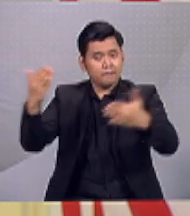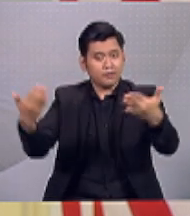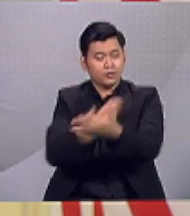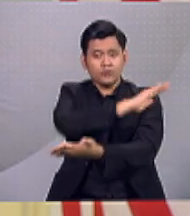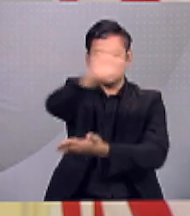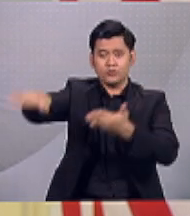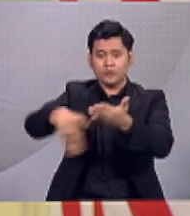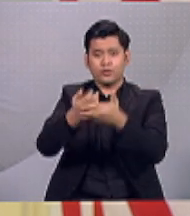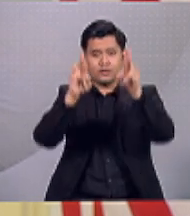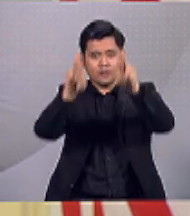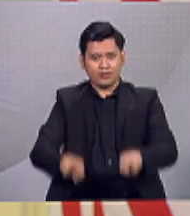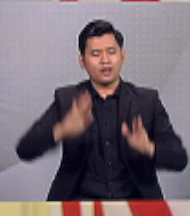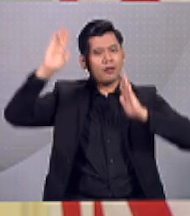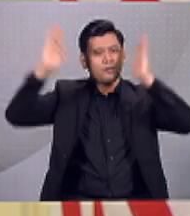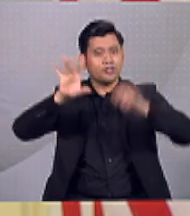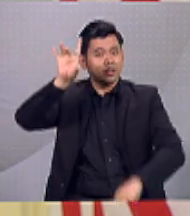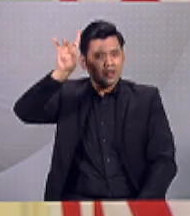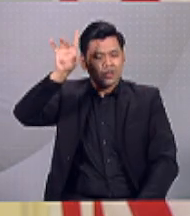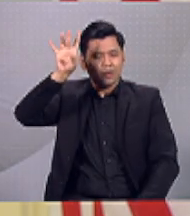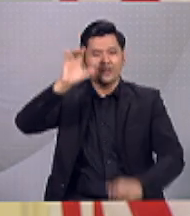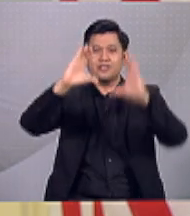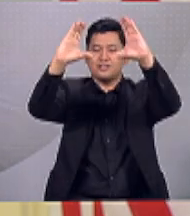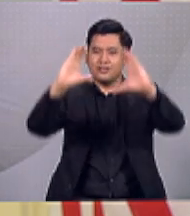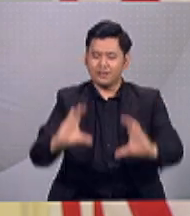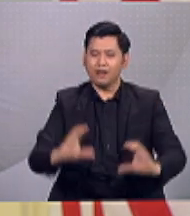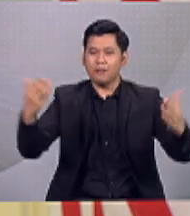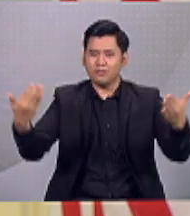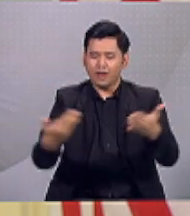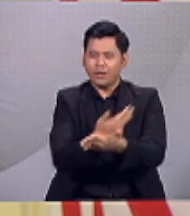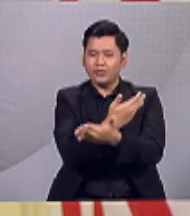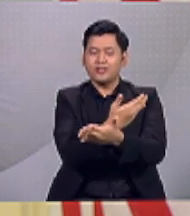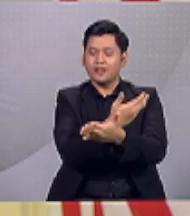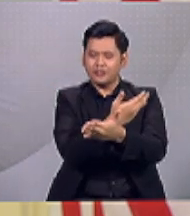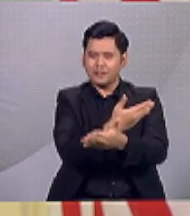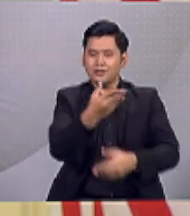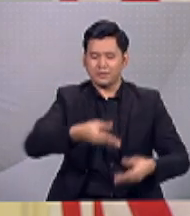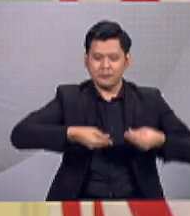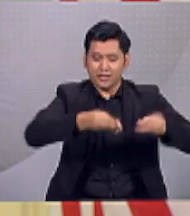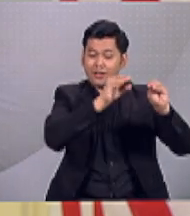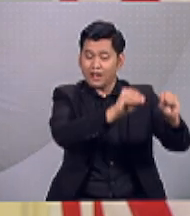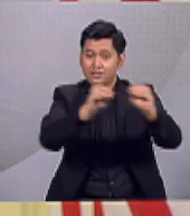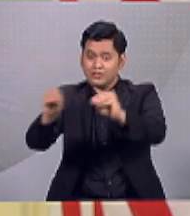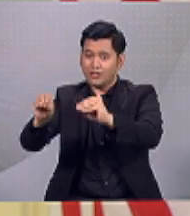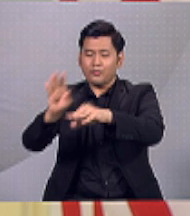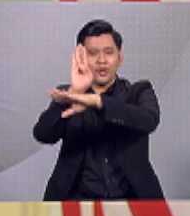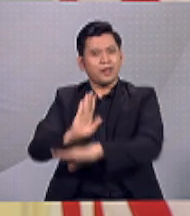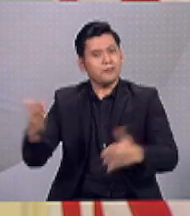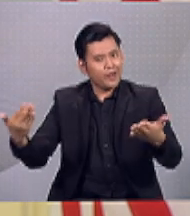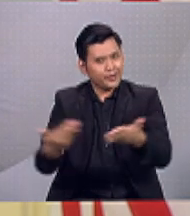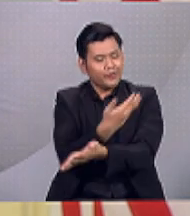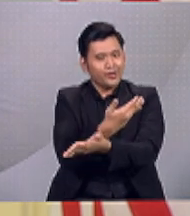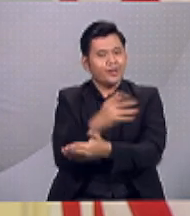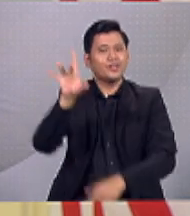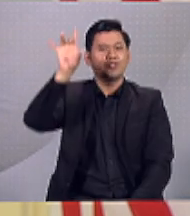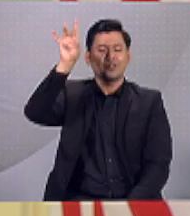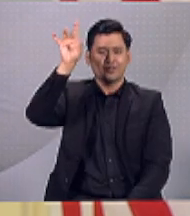Malaysia. InsyaAllah kalau norma baru yang diterapkan menjadi satu budaya baru pada kita,